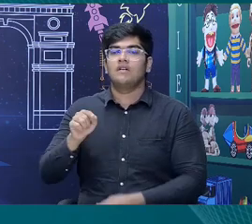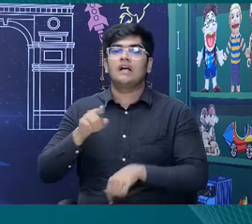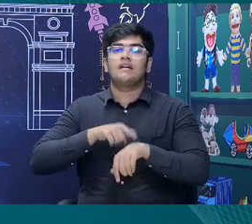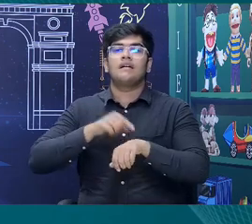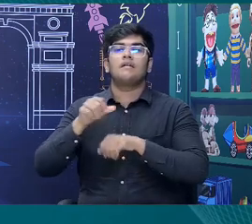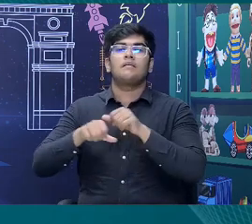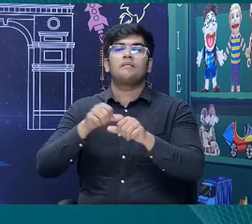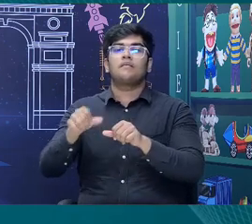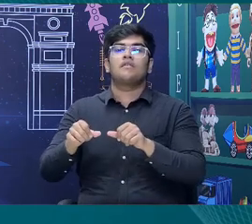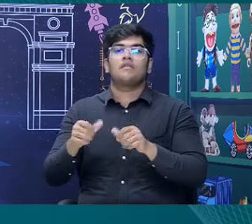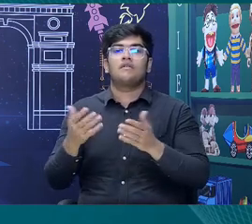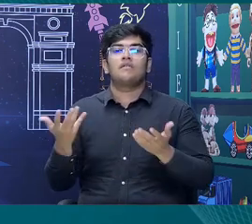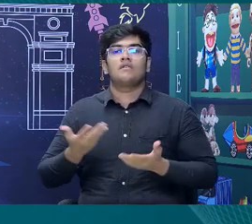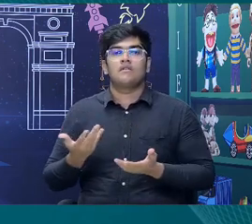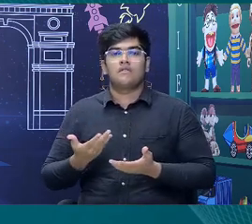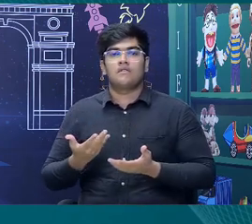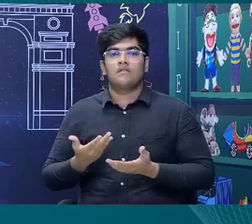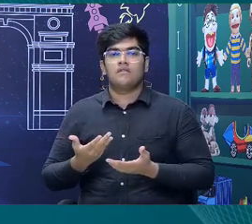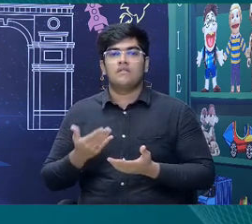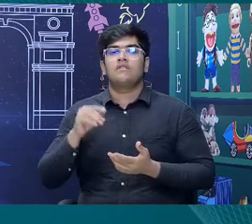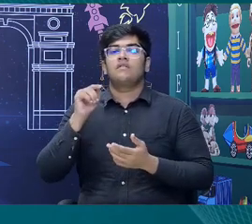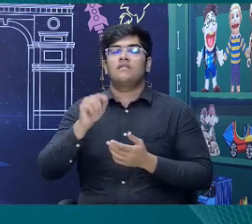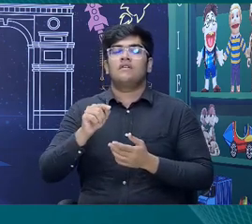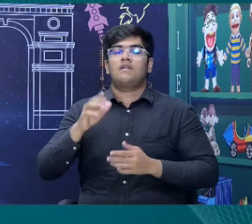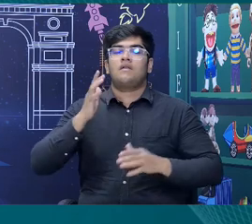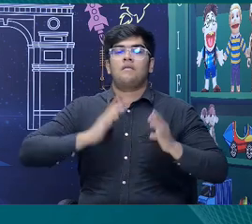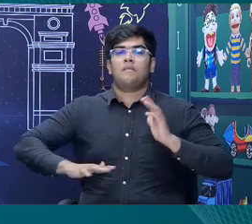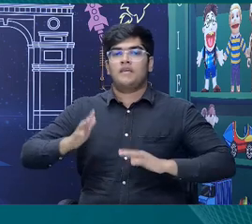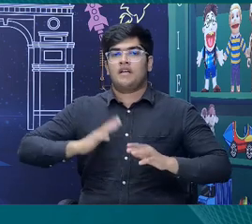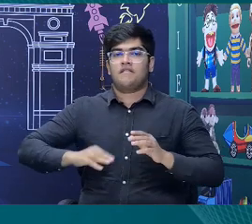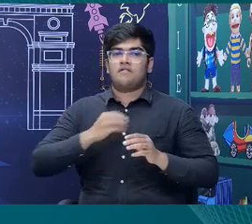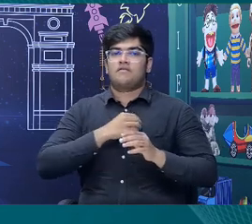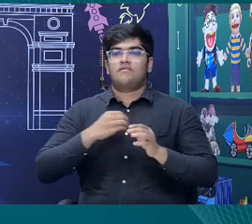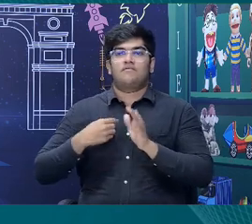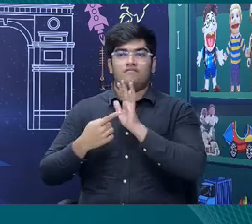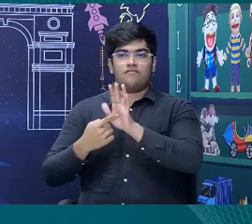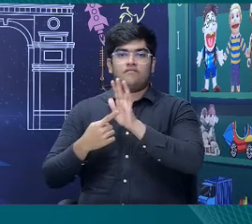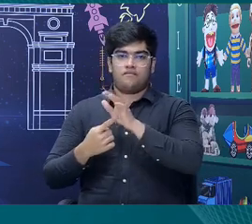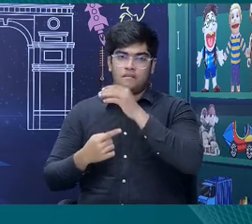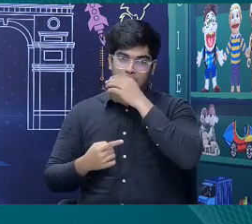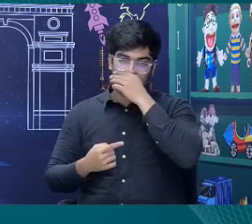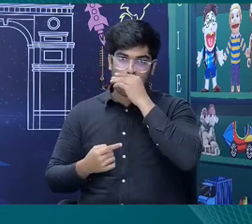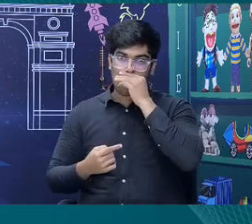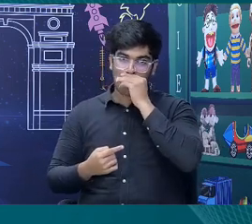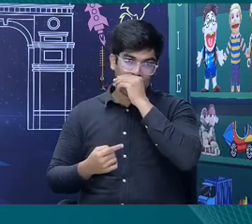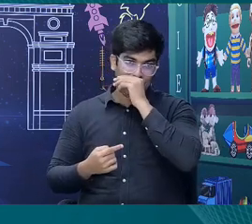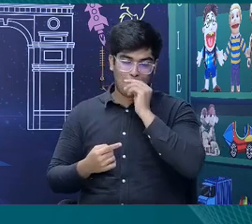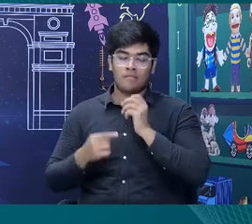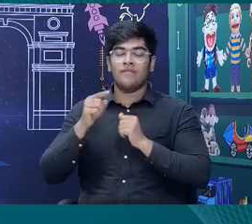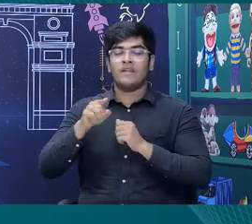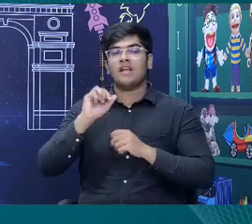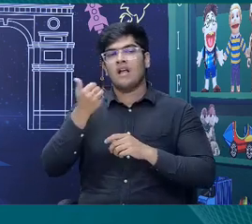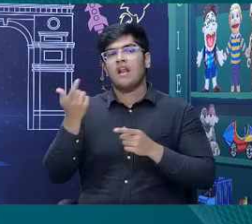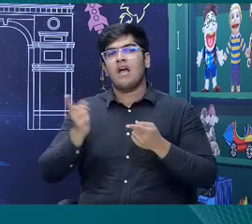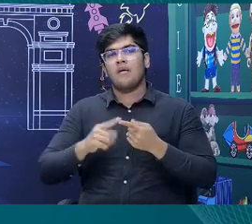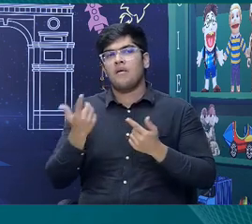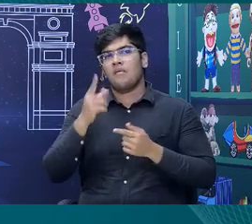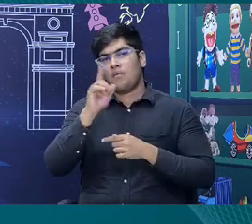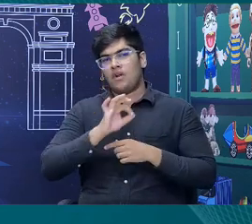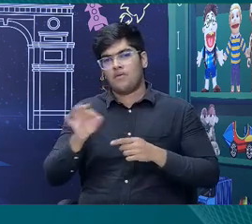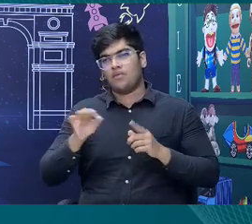डिपेंड करता है किस डिसऑर्डर के लिए हम बिहेवियर थेरेपी ले रहे हैं सो इट कैन हैपन फ्रॉम फ्यू सेशंस लाइक अ वीक